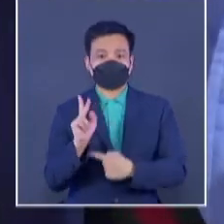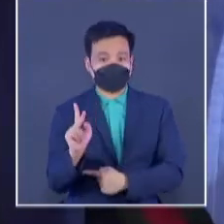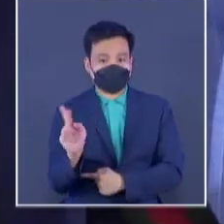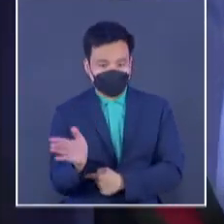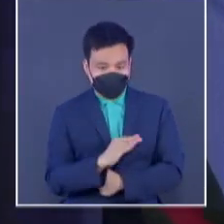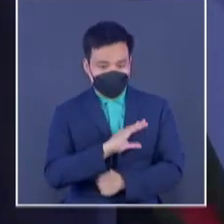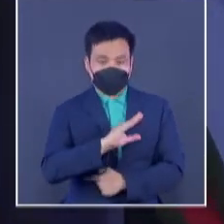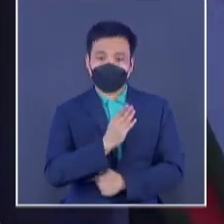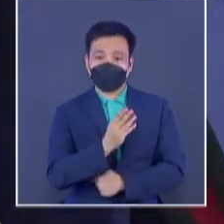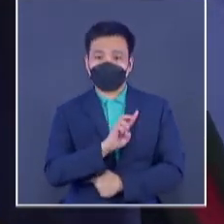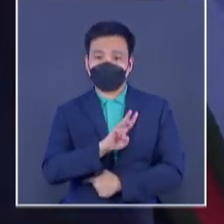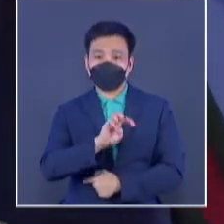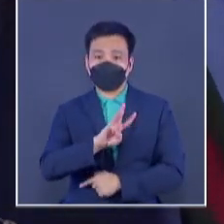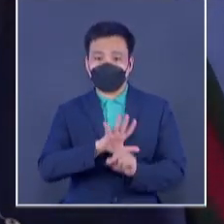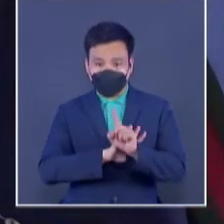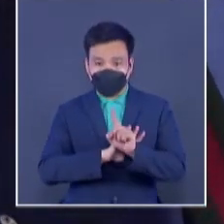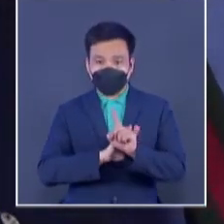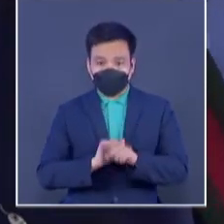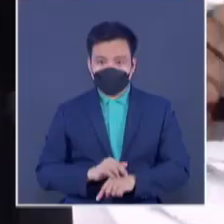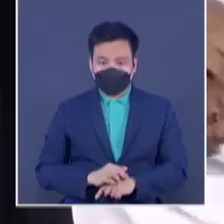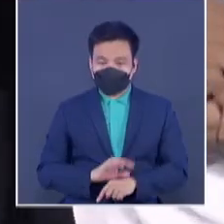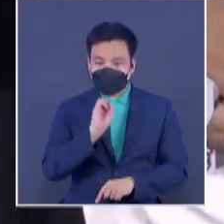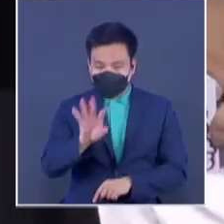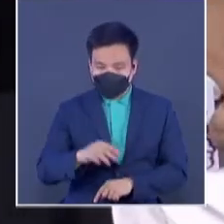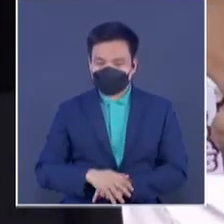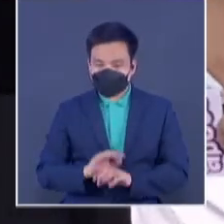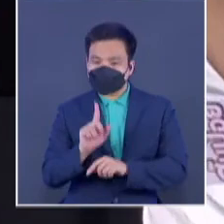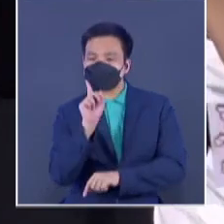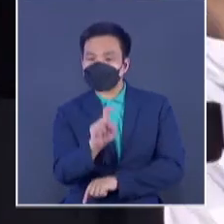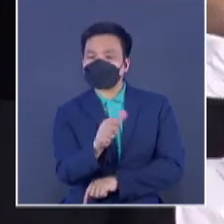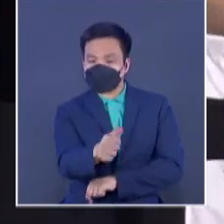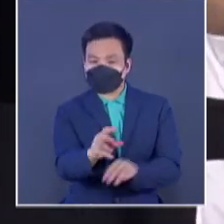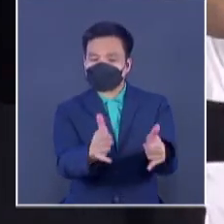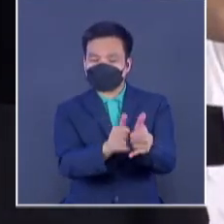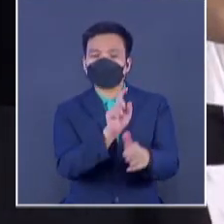คู่เองมากกว่าแต่ก็ยอมรับค่ะว่าเวลาเห็นทั้งคู่เขาอยู่ด้วยกันก็รู้สึกว่าจริงดีค่ะ